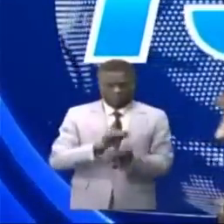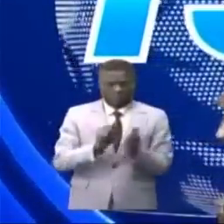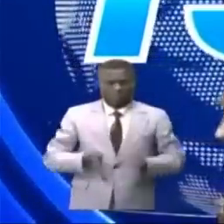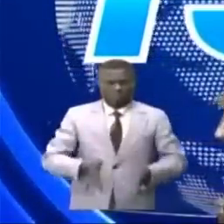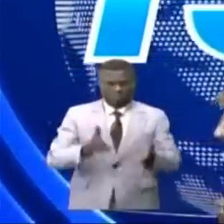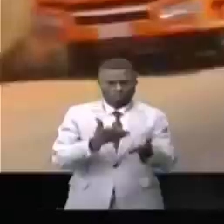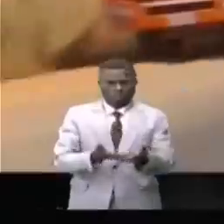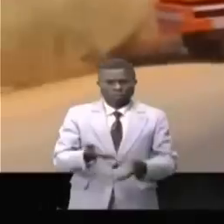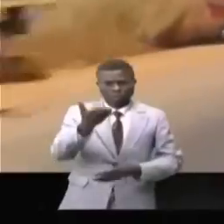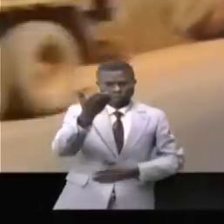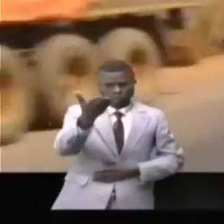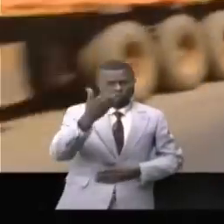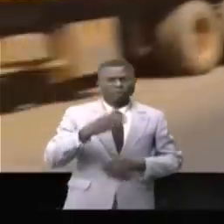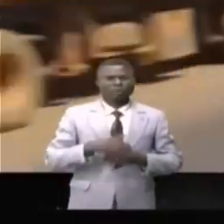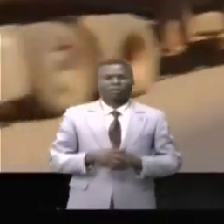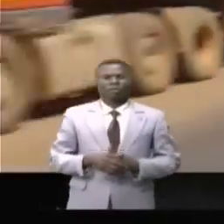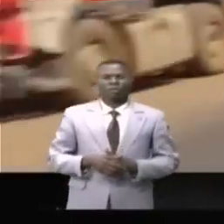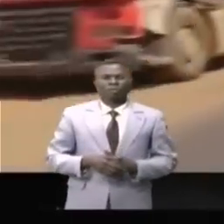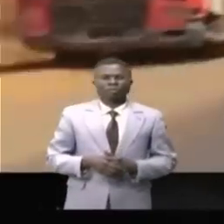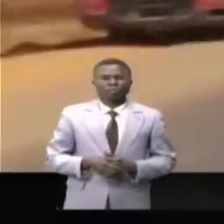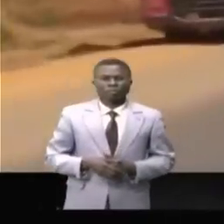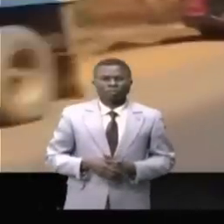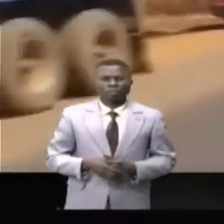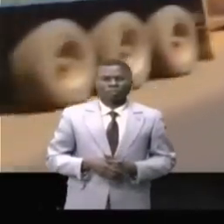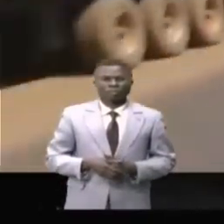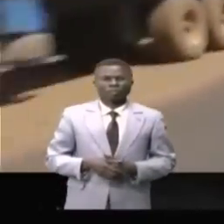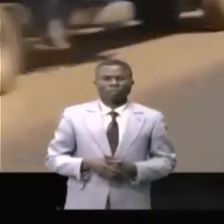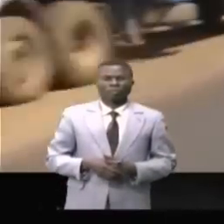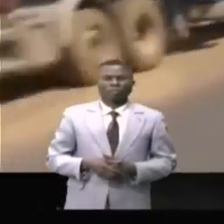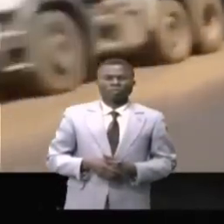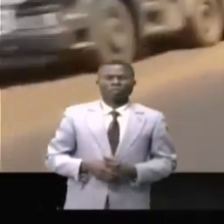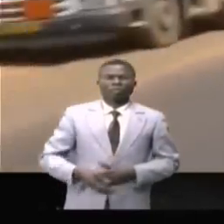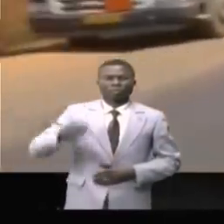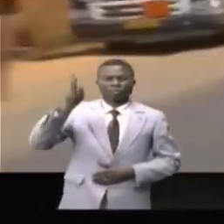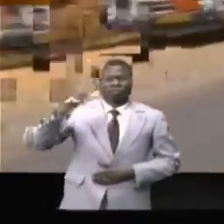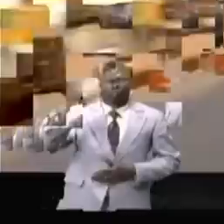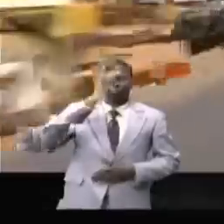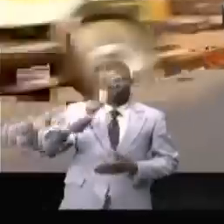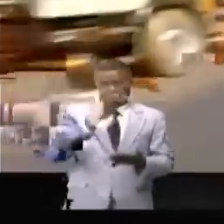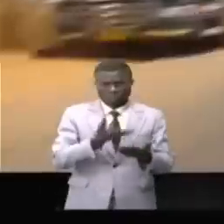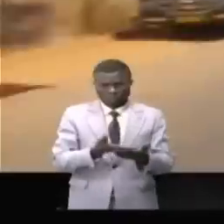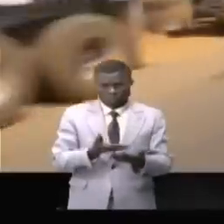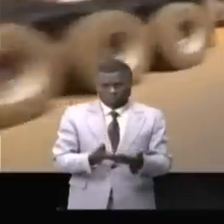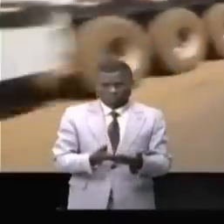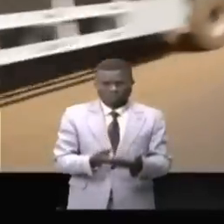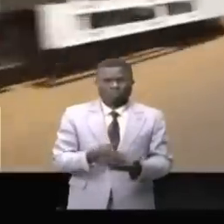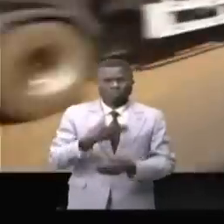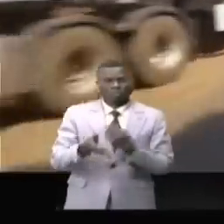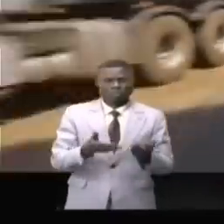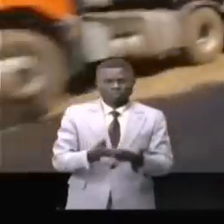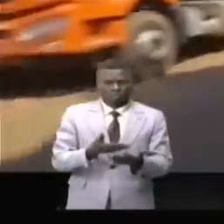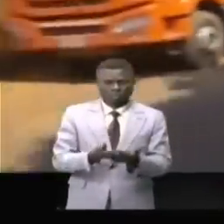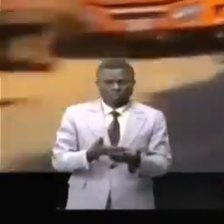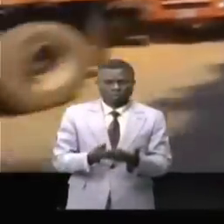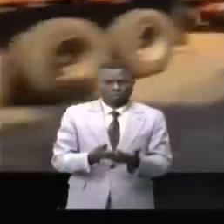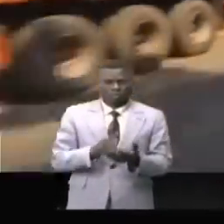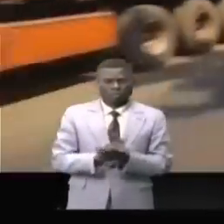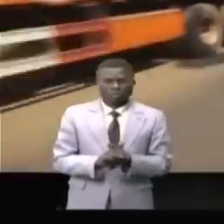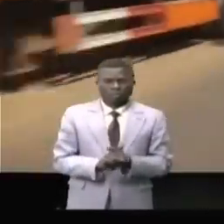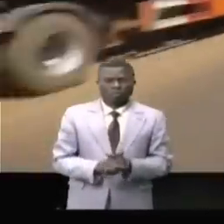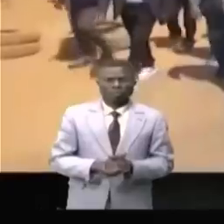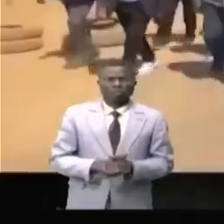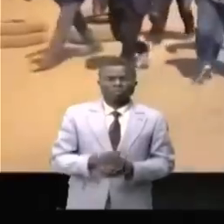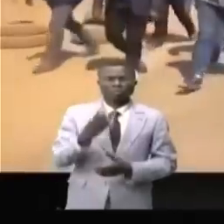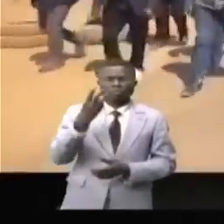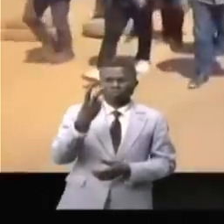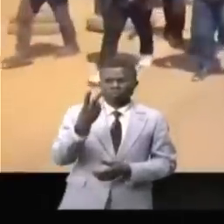Images et commentaires. Une deuxième visite du gouverneur du Haut-Katanga sous la nationale 5, Lubumbashi, Kasumbalesa, Sakanya, dans l'espace des